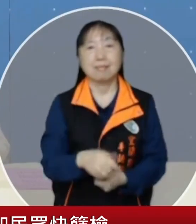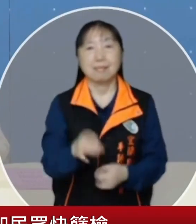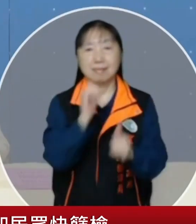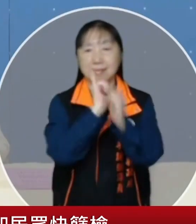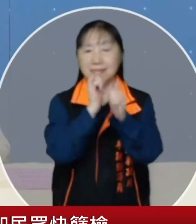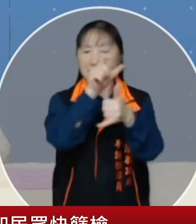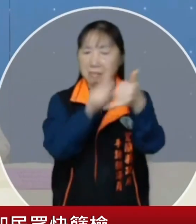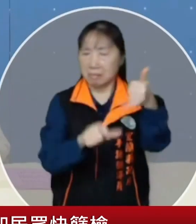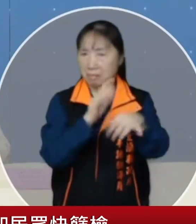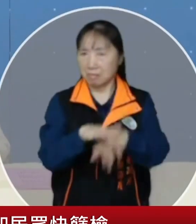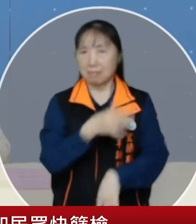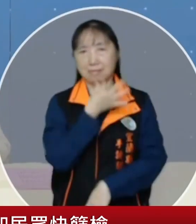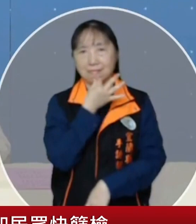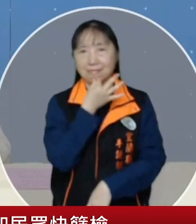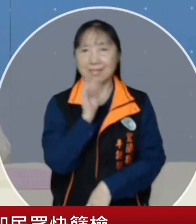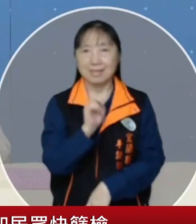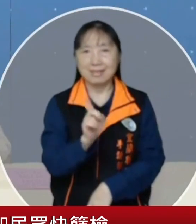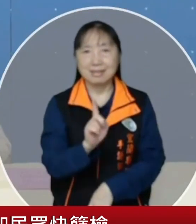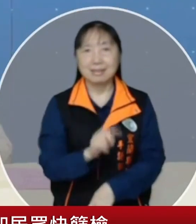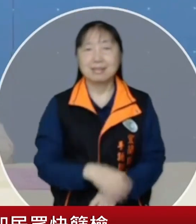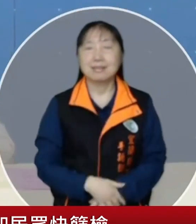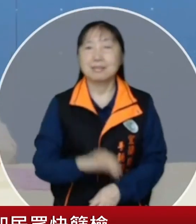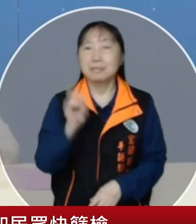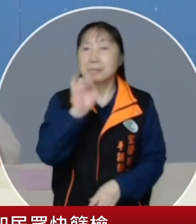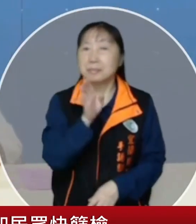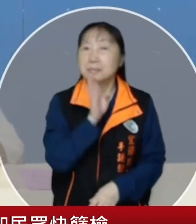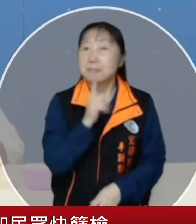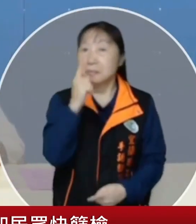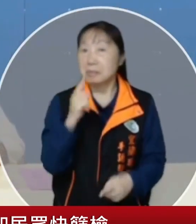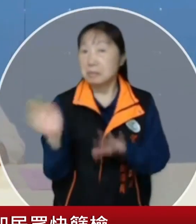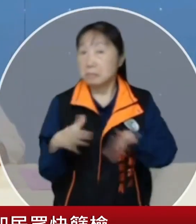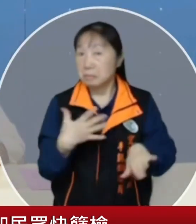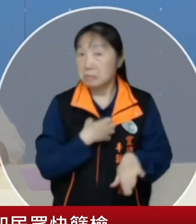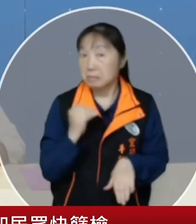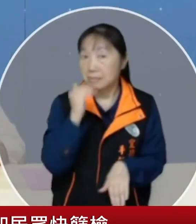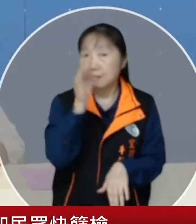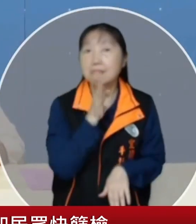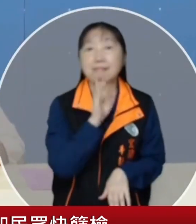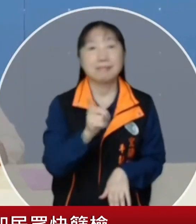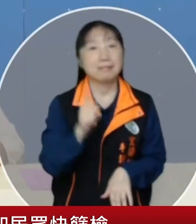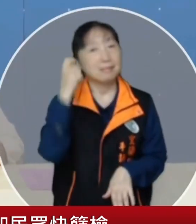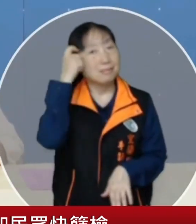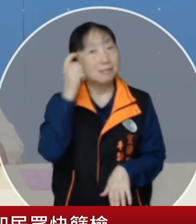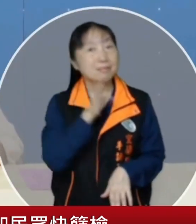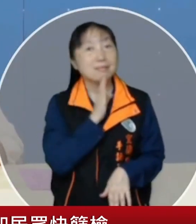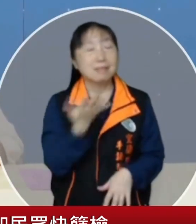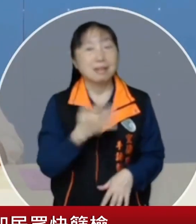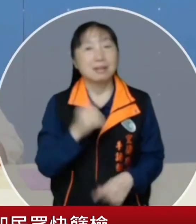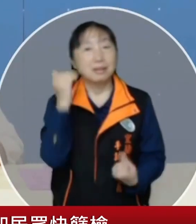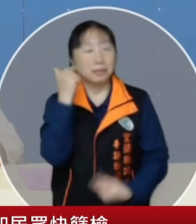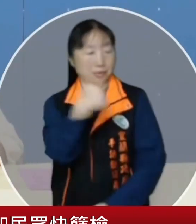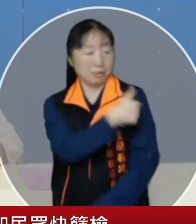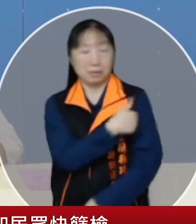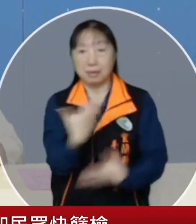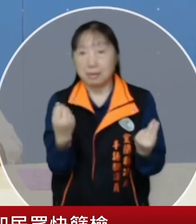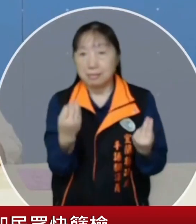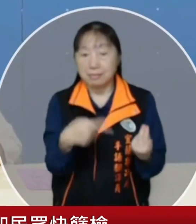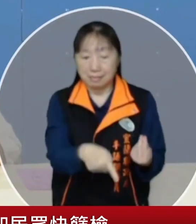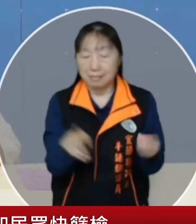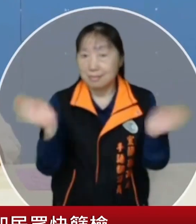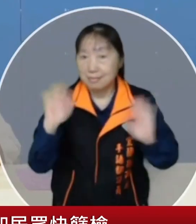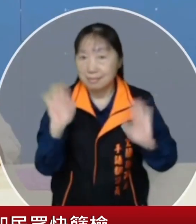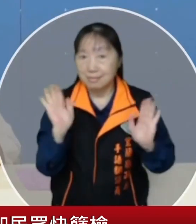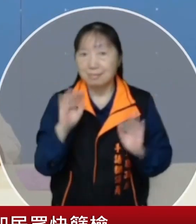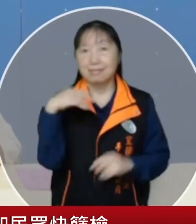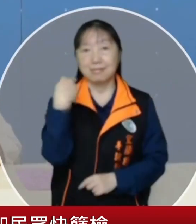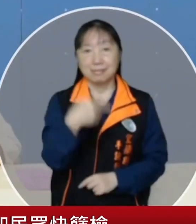虑，什么是风险高的民众？例如呢，不能施打疫苗的孩童，还有